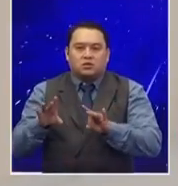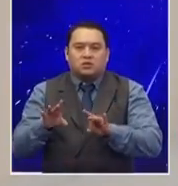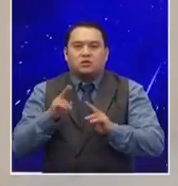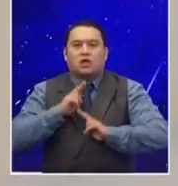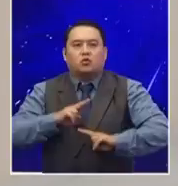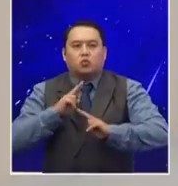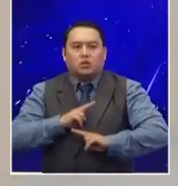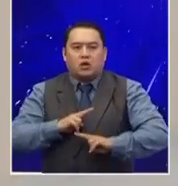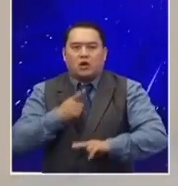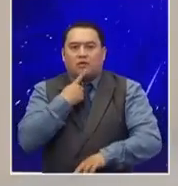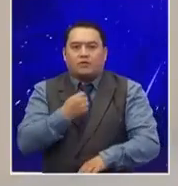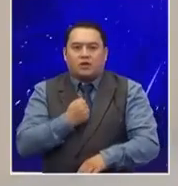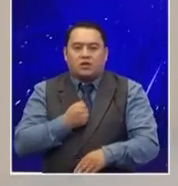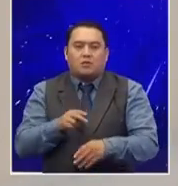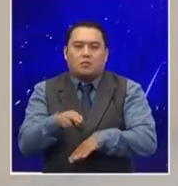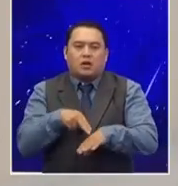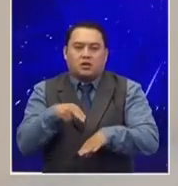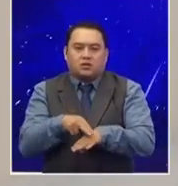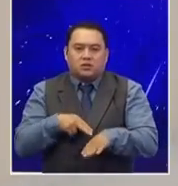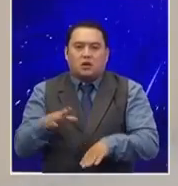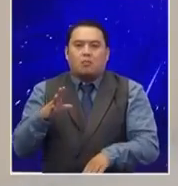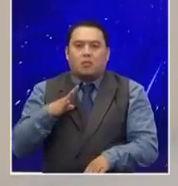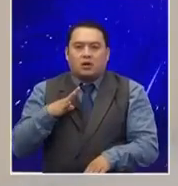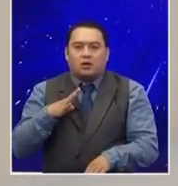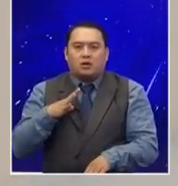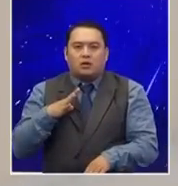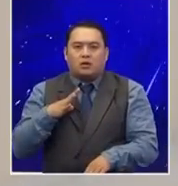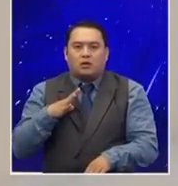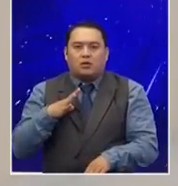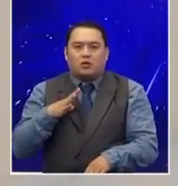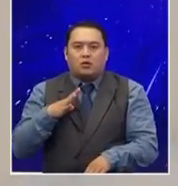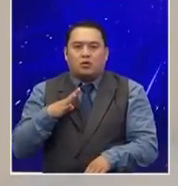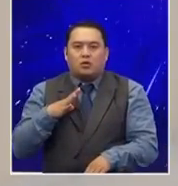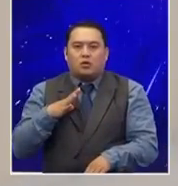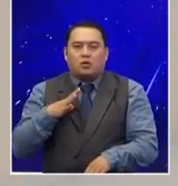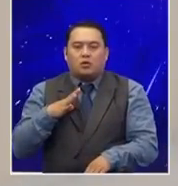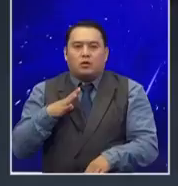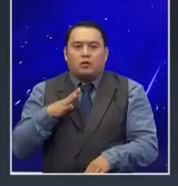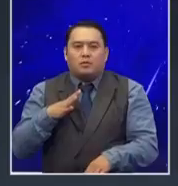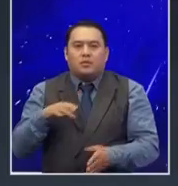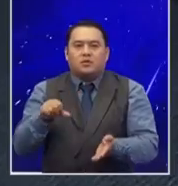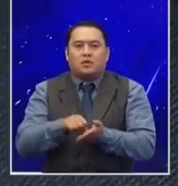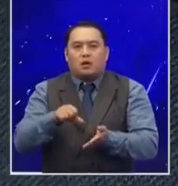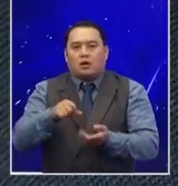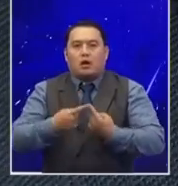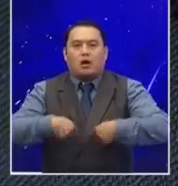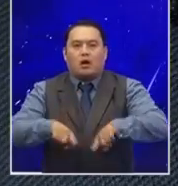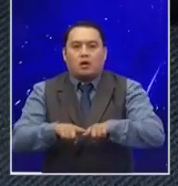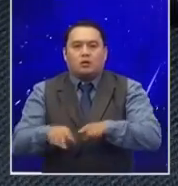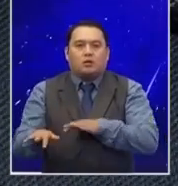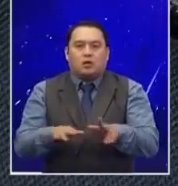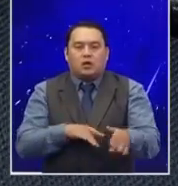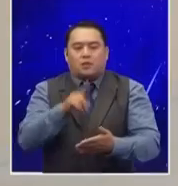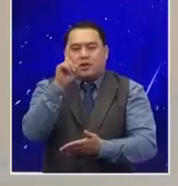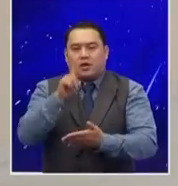сотрудниками военной полиции. Также выступали представители агентства по делам